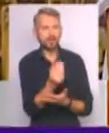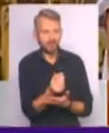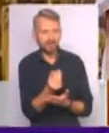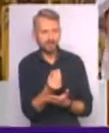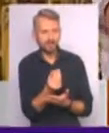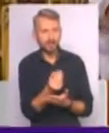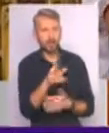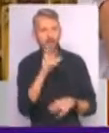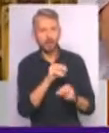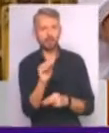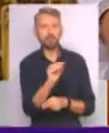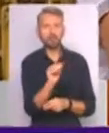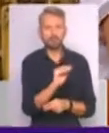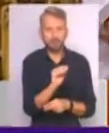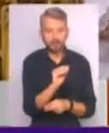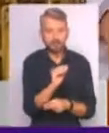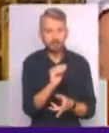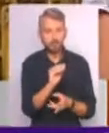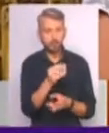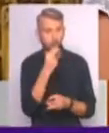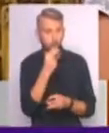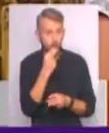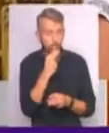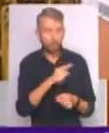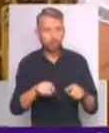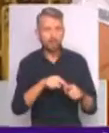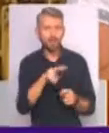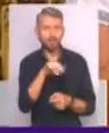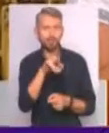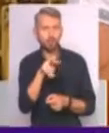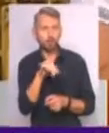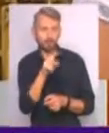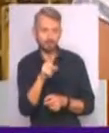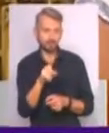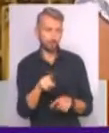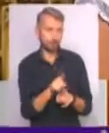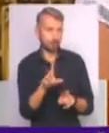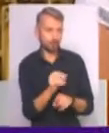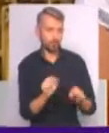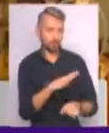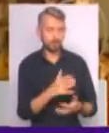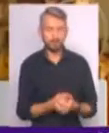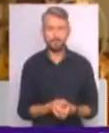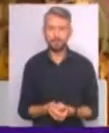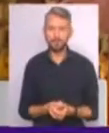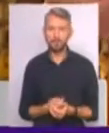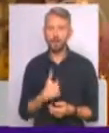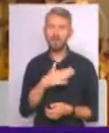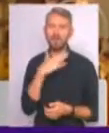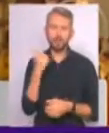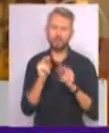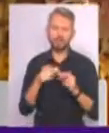жирний продукт ускоряє ліполіз, тобто розтворення жирової тканини. Так що все. Пані Марино, я не хотів,